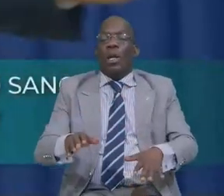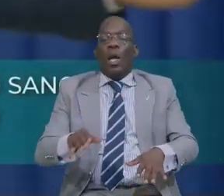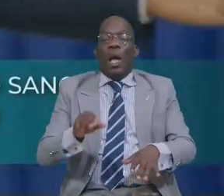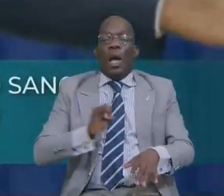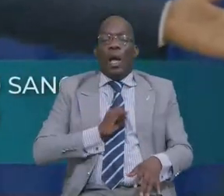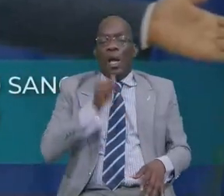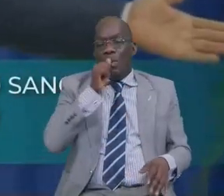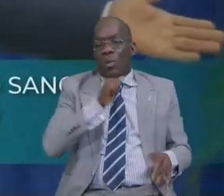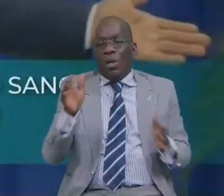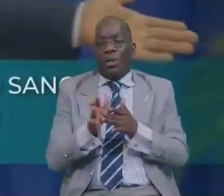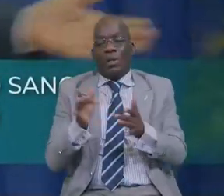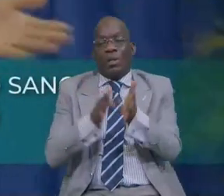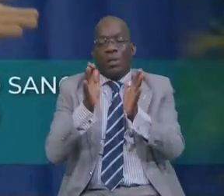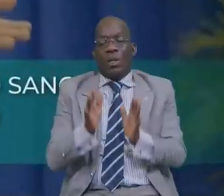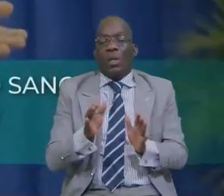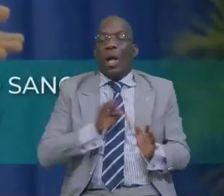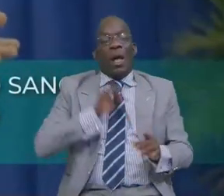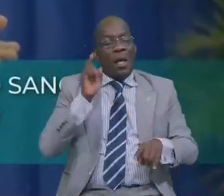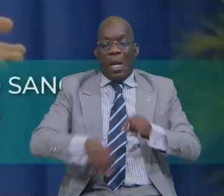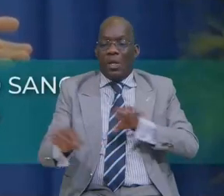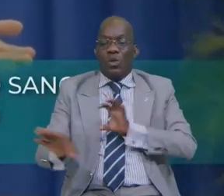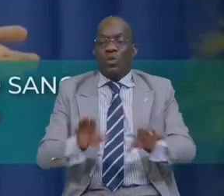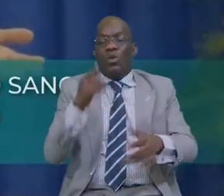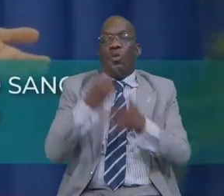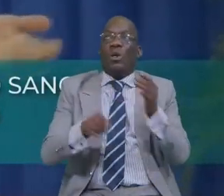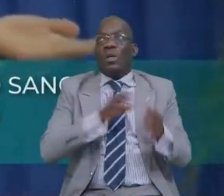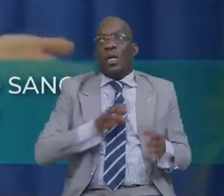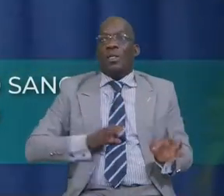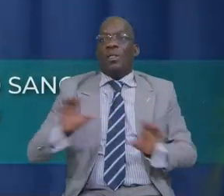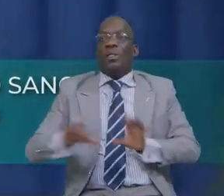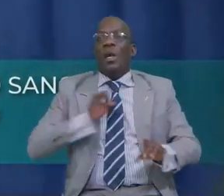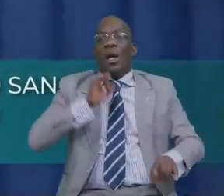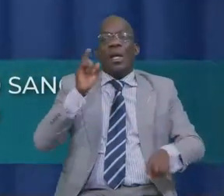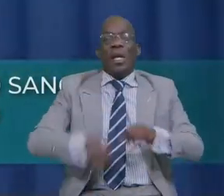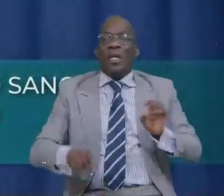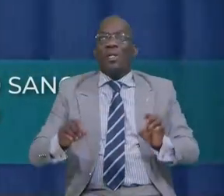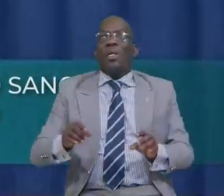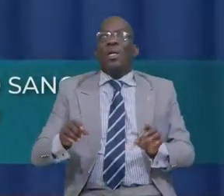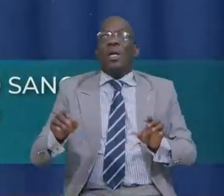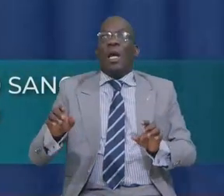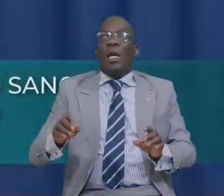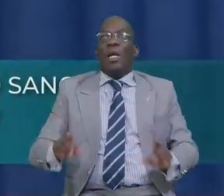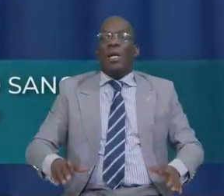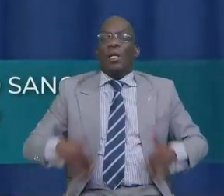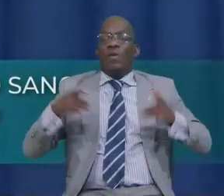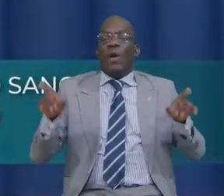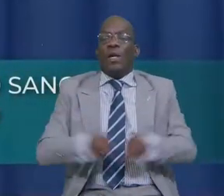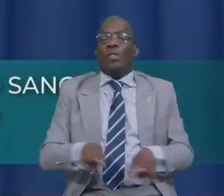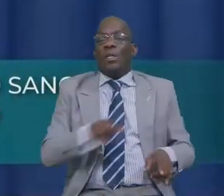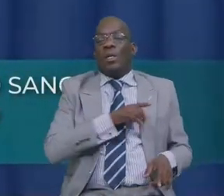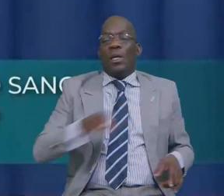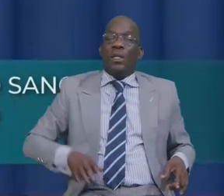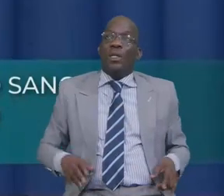suis un chrétien. Mais je ne peux pas faire ce que Christ faisait. Je ne peux pas vivre tel que Christ a vécu. Ah, si nous marchons